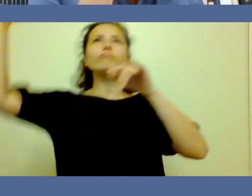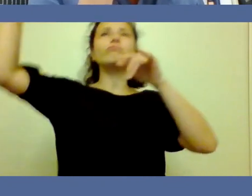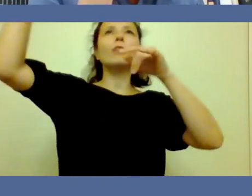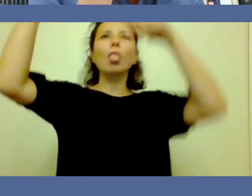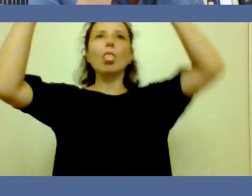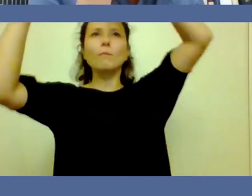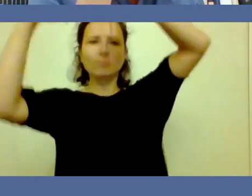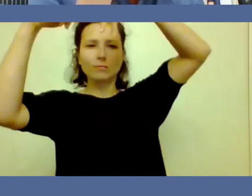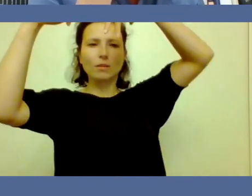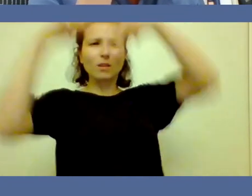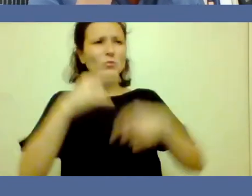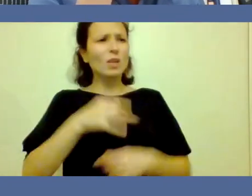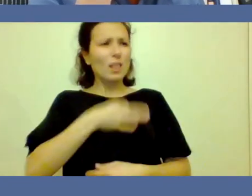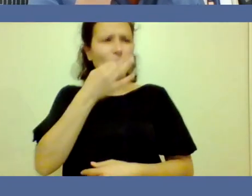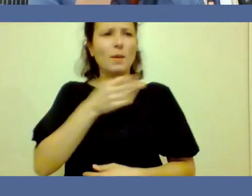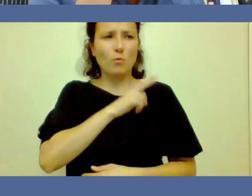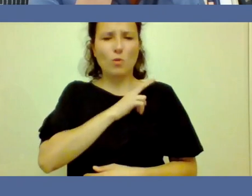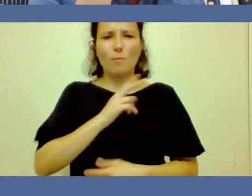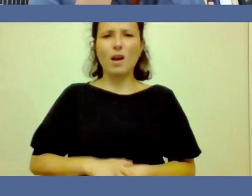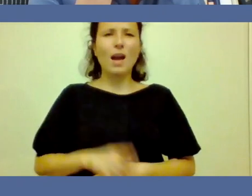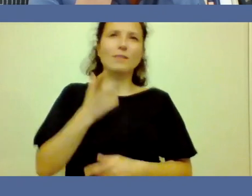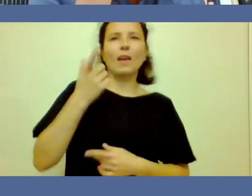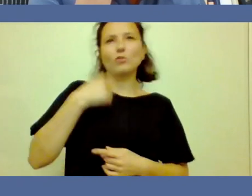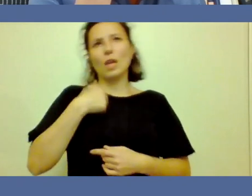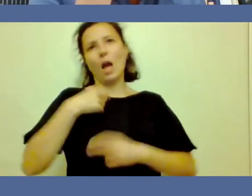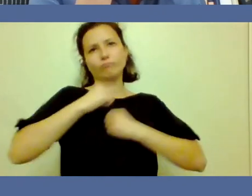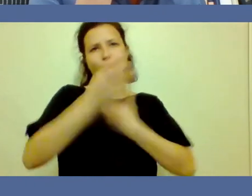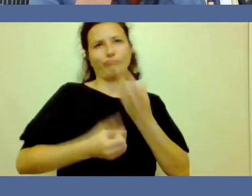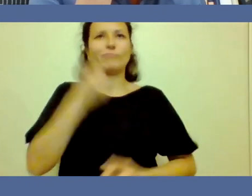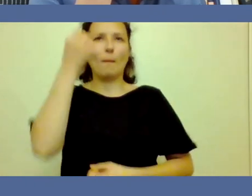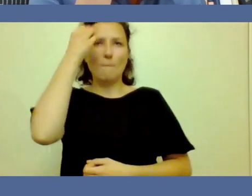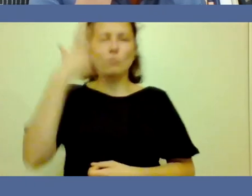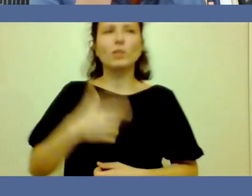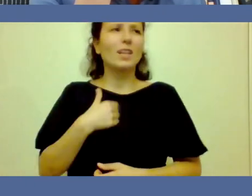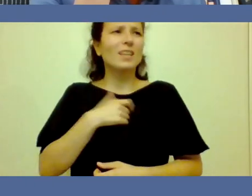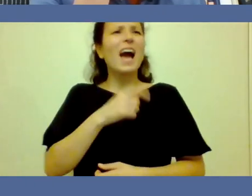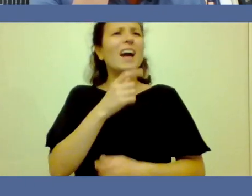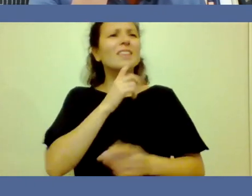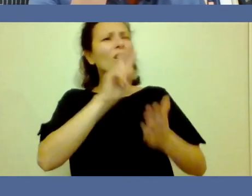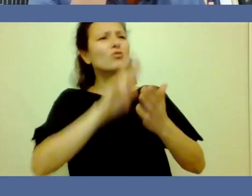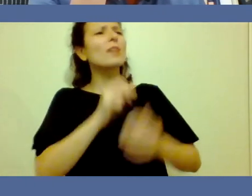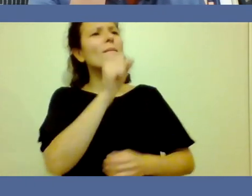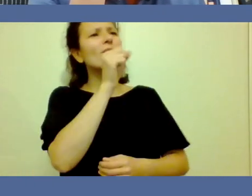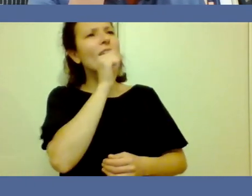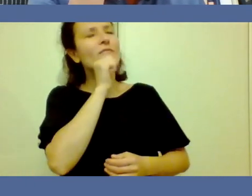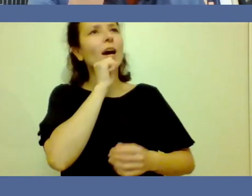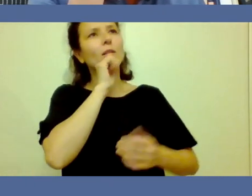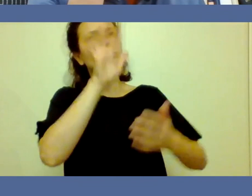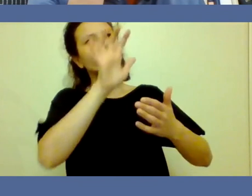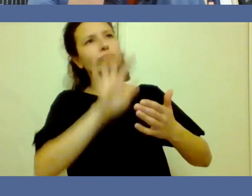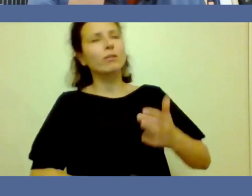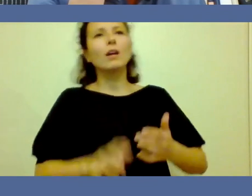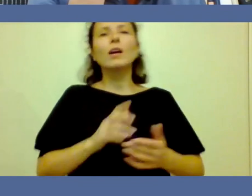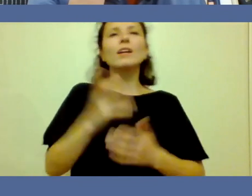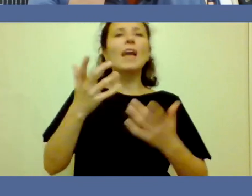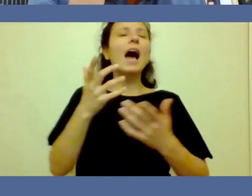aniżeli takie wymądrzanie się. Ja na przykład nie czytam tych wszystkich tam wywiadów rzek, czytam biografie ludzi, którzy umarli, bo oni